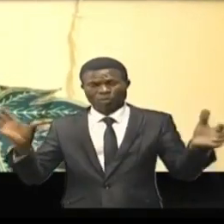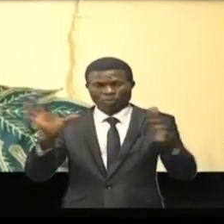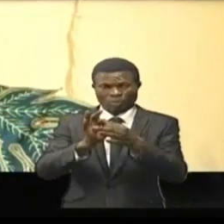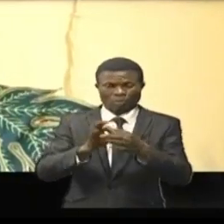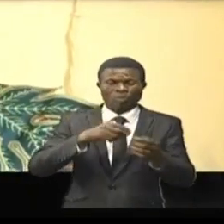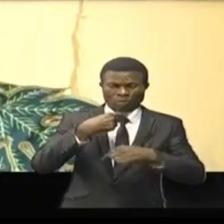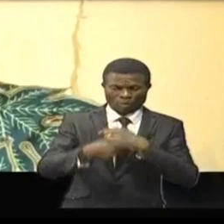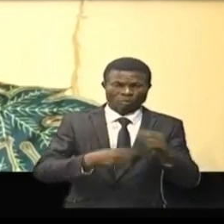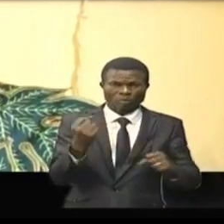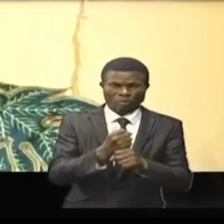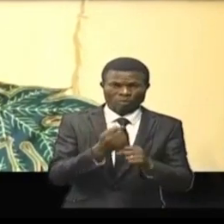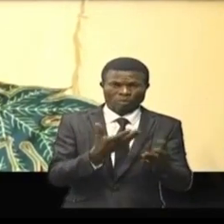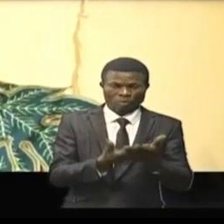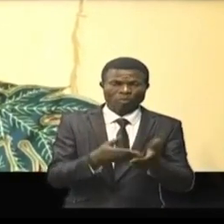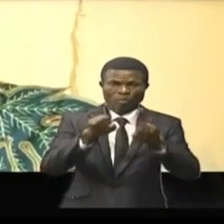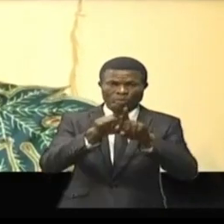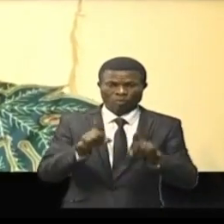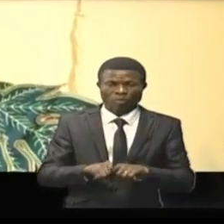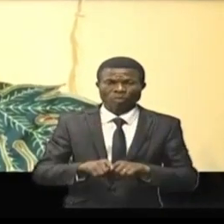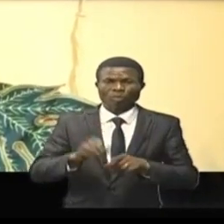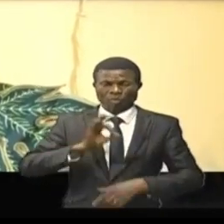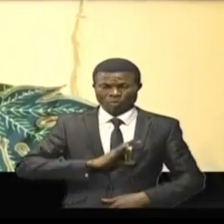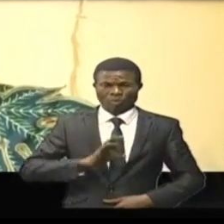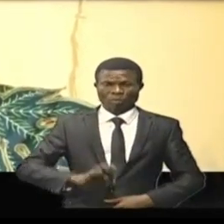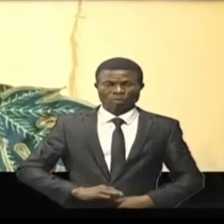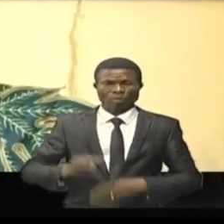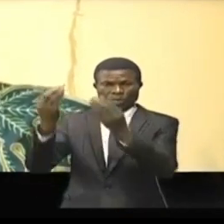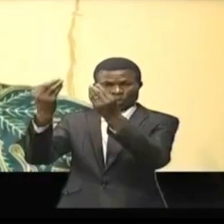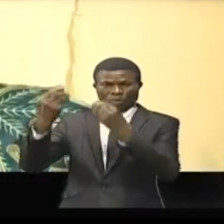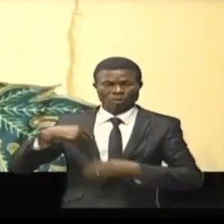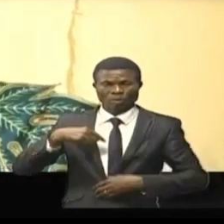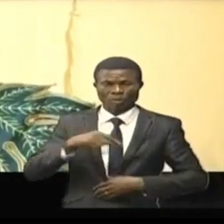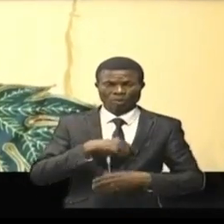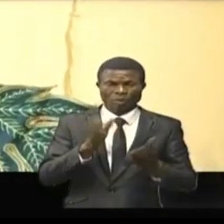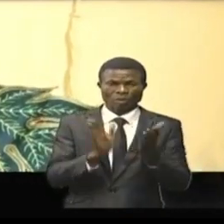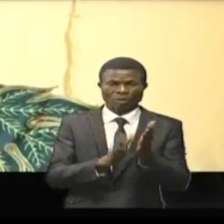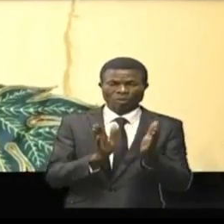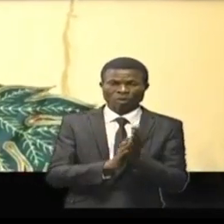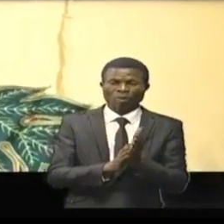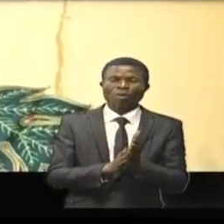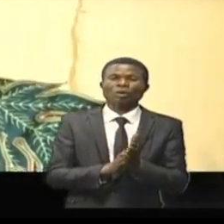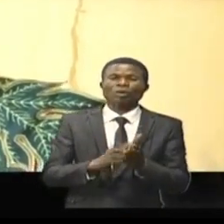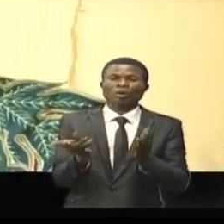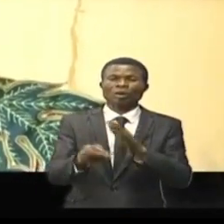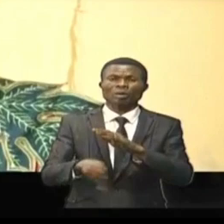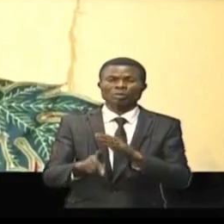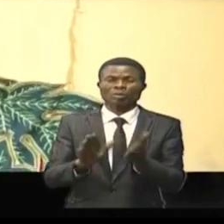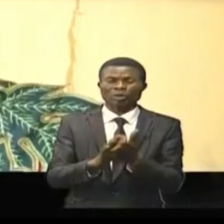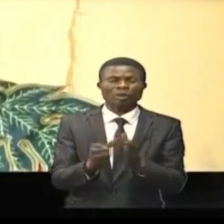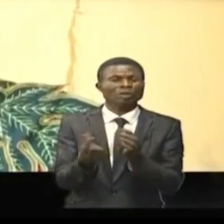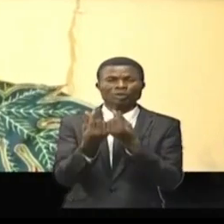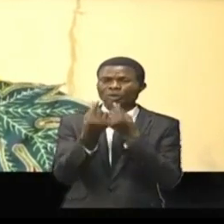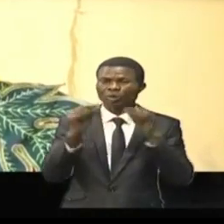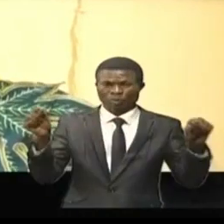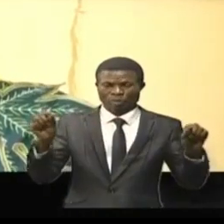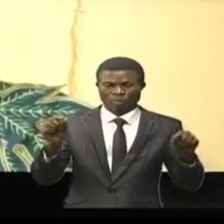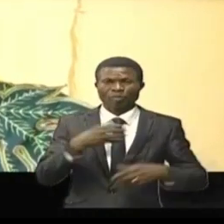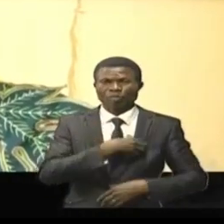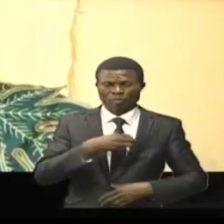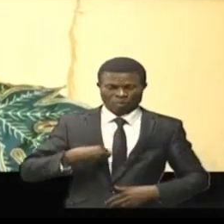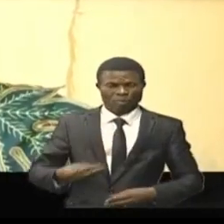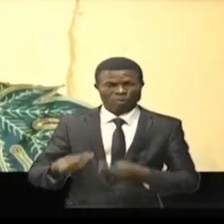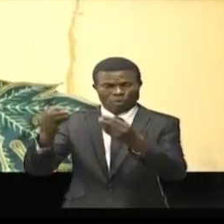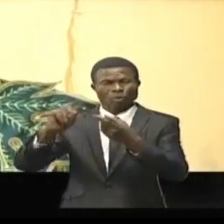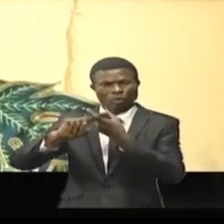relancé et puis il nous a donné la gratuité scolaire. Il faut que les femmes fassent confiance